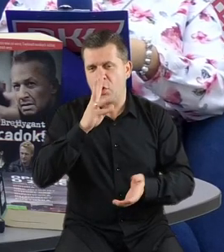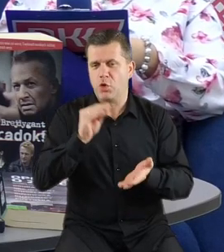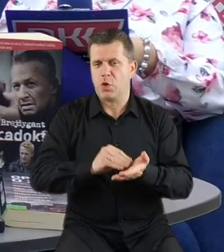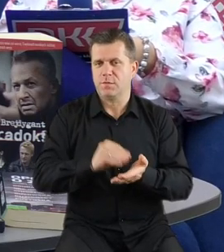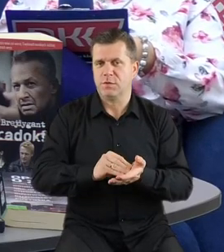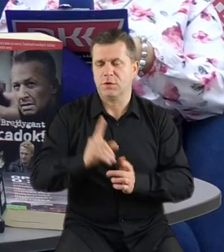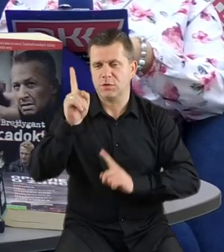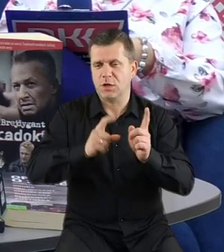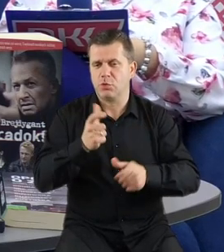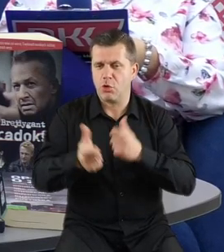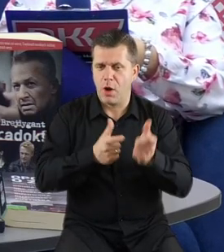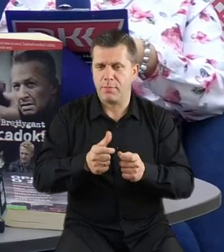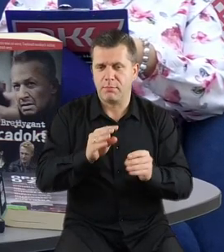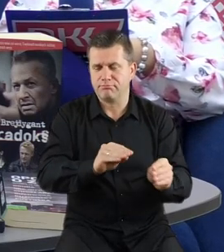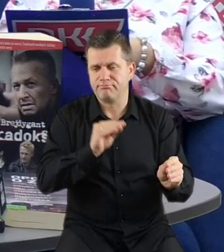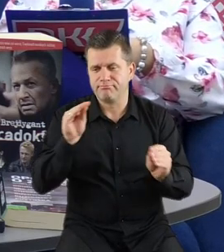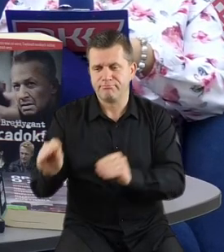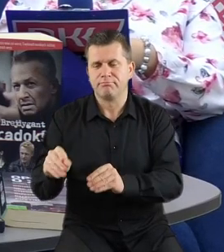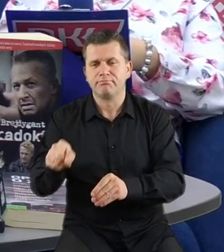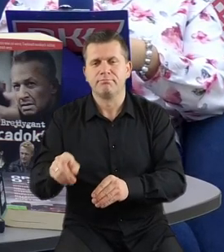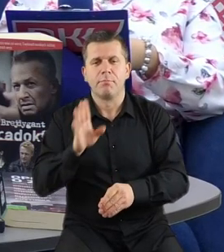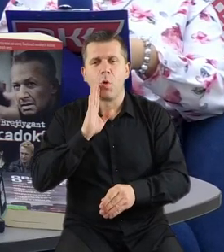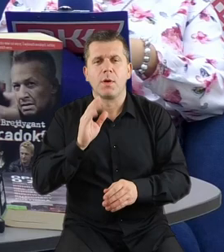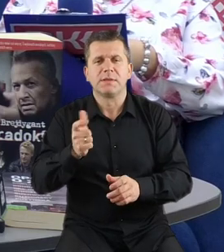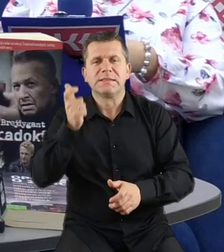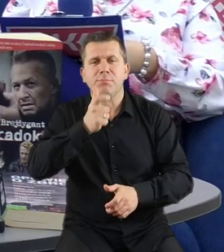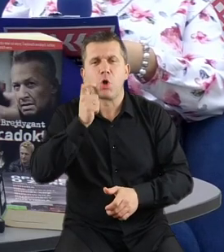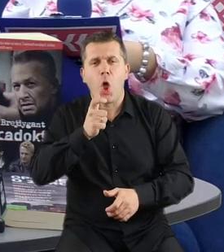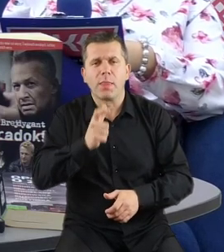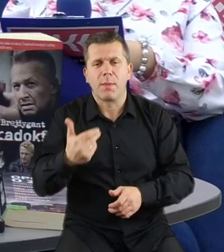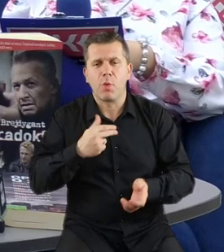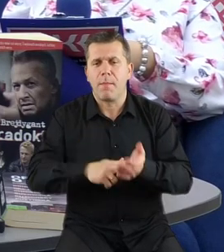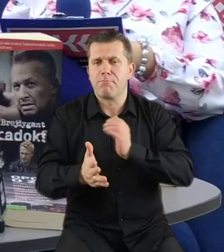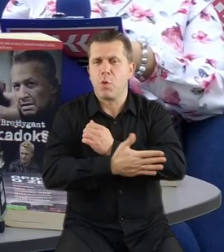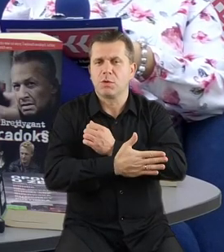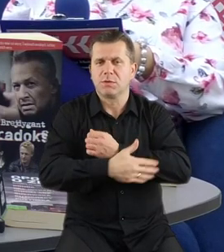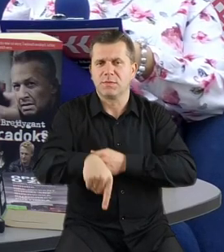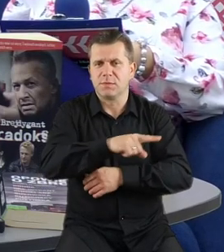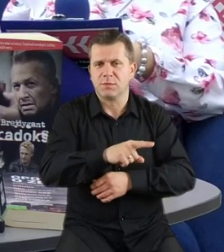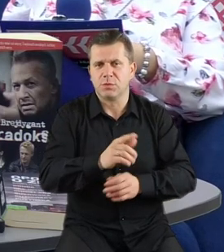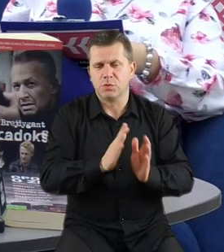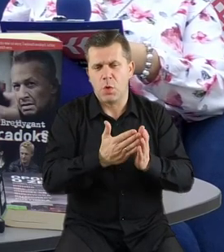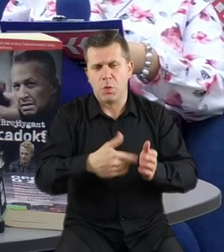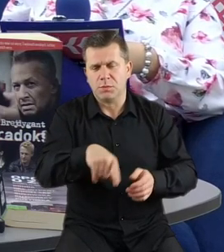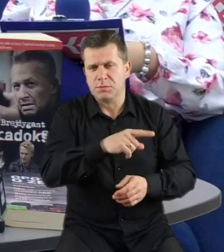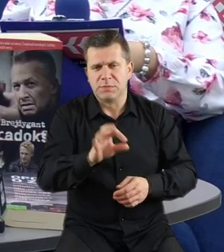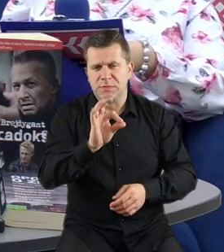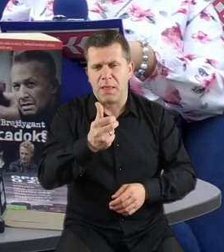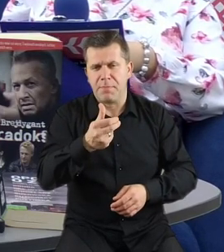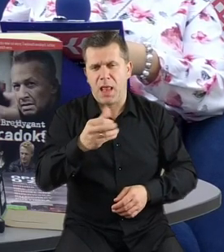czasem robię adaptację, tak było w przypadku Zbrodni, to było na podstawie tam Sandham Murders, to się